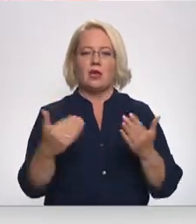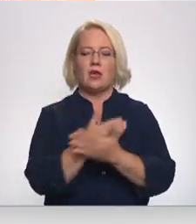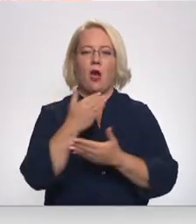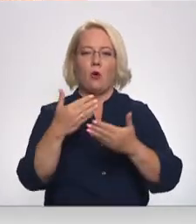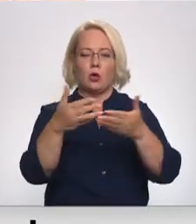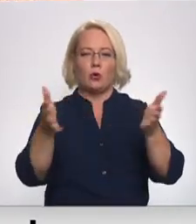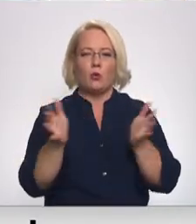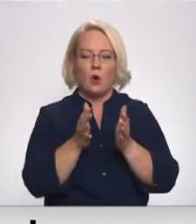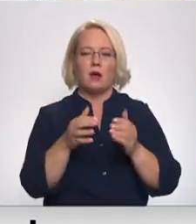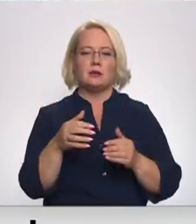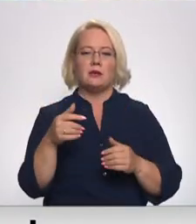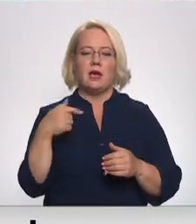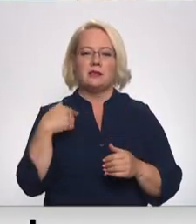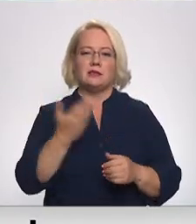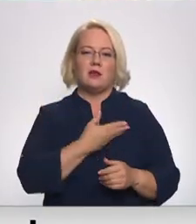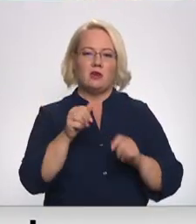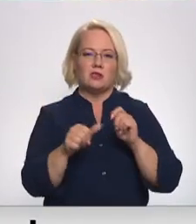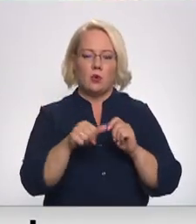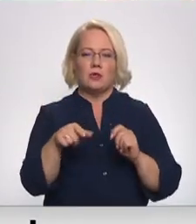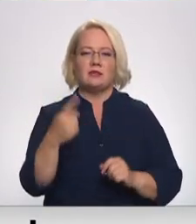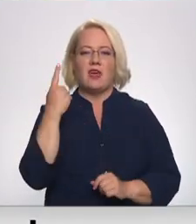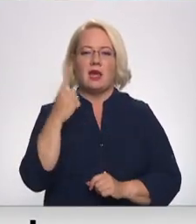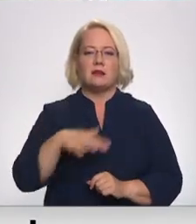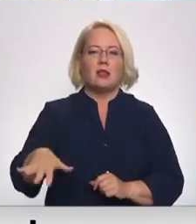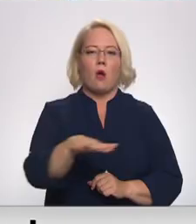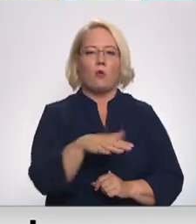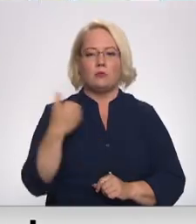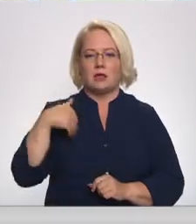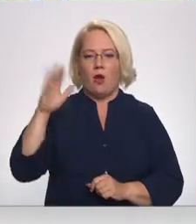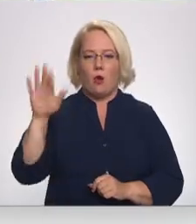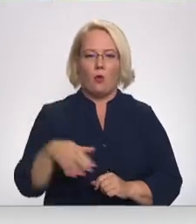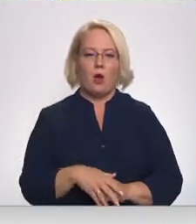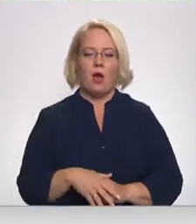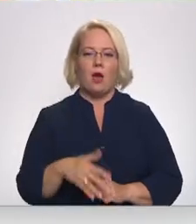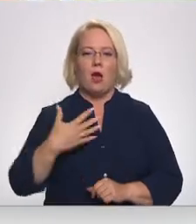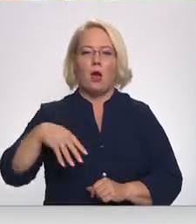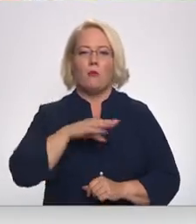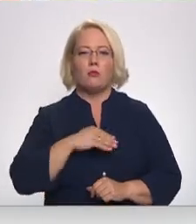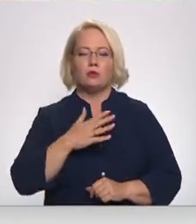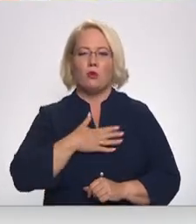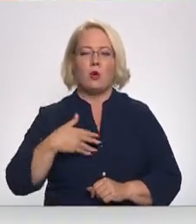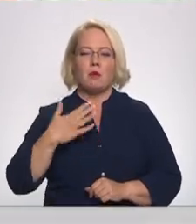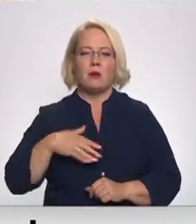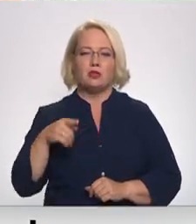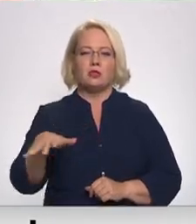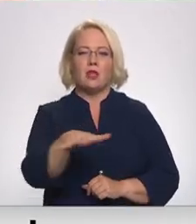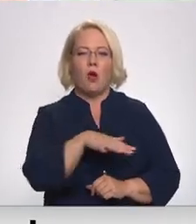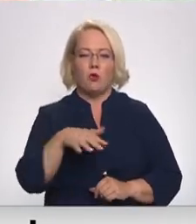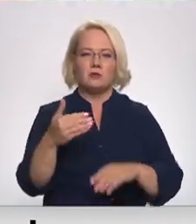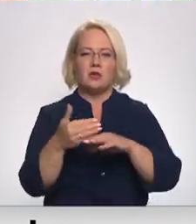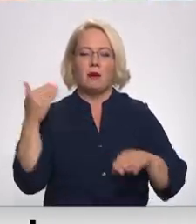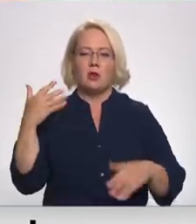dzīvoju Siguldā, nāk šeit spēlēt šis vienīgais laukums ārā. Mums ļoti patīk šis laukums, jau iepriekšējais jau bija viss šeit